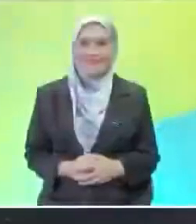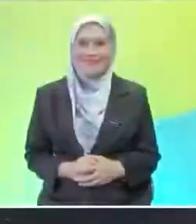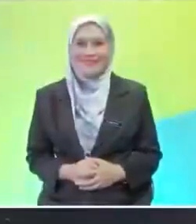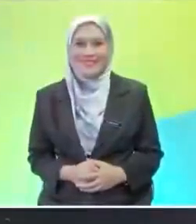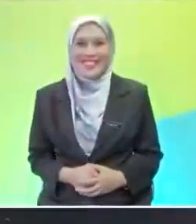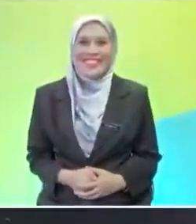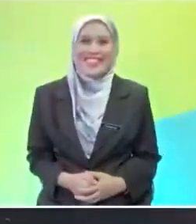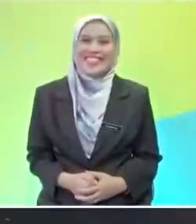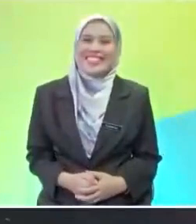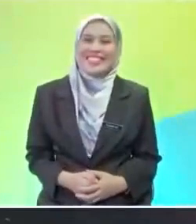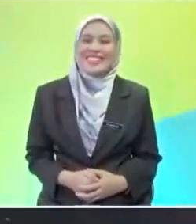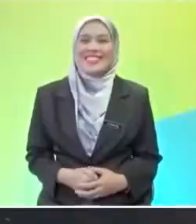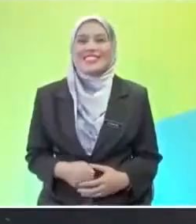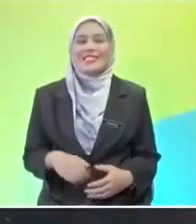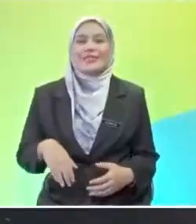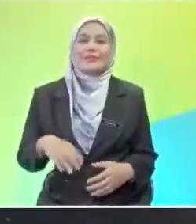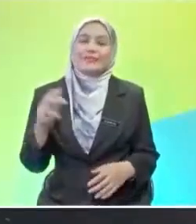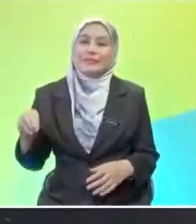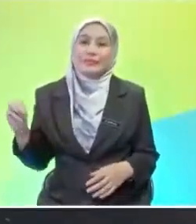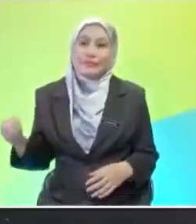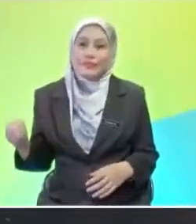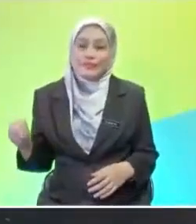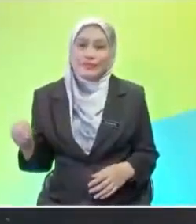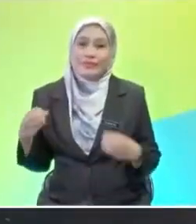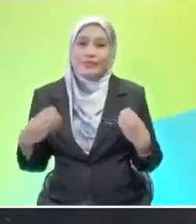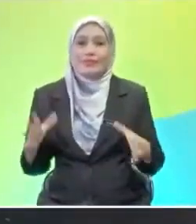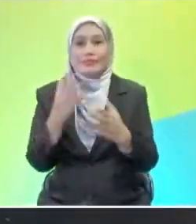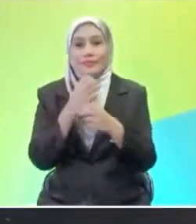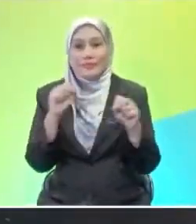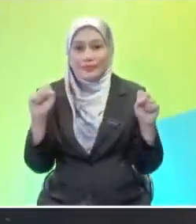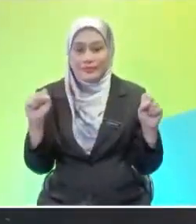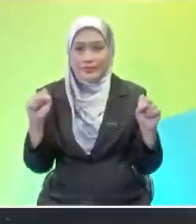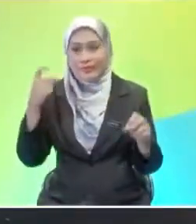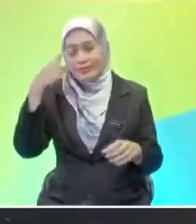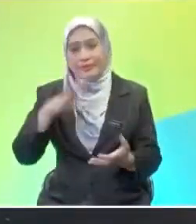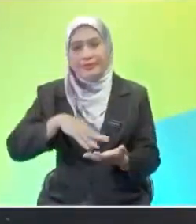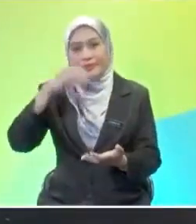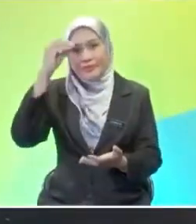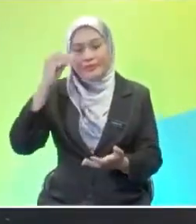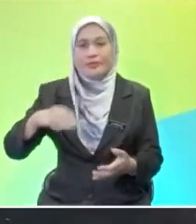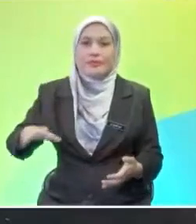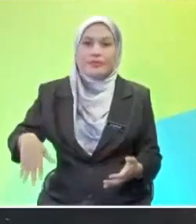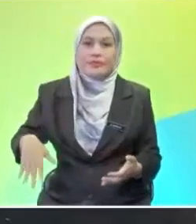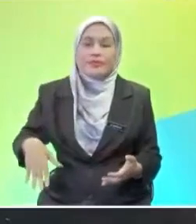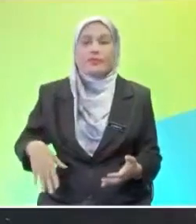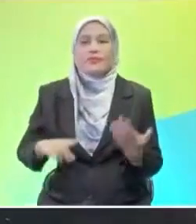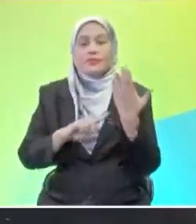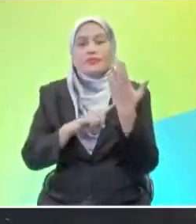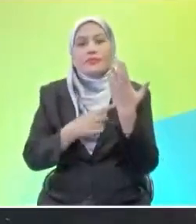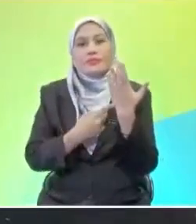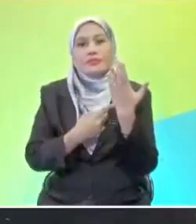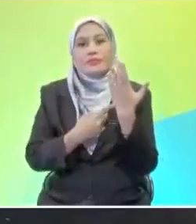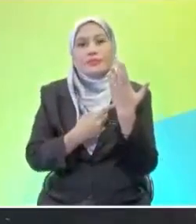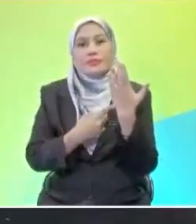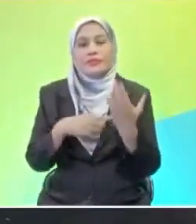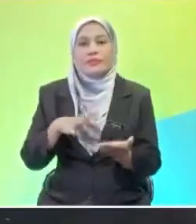Terbaik cikgu. Baiklah, murid-murid semua sudah ke bersedia untuk belajar? Sebelum kita mulakan kelas pada hari ini seperti biasa ya cikgu, kita ada